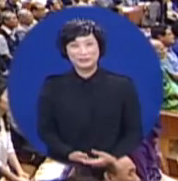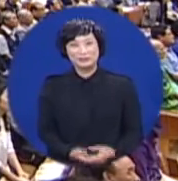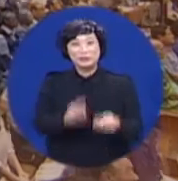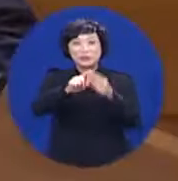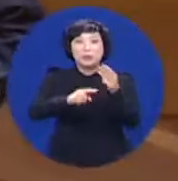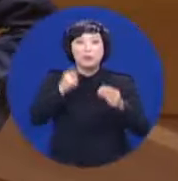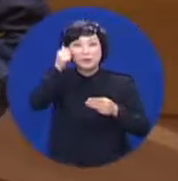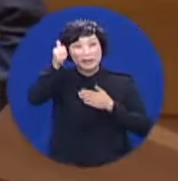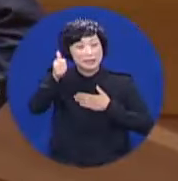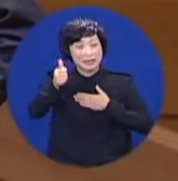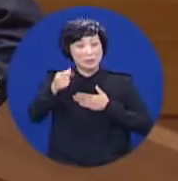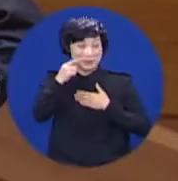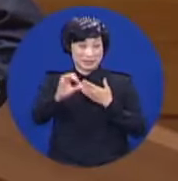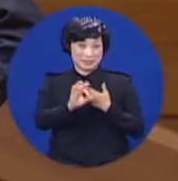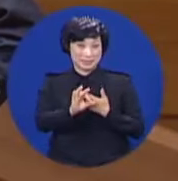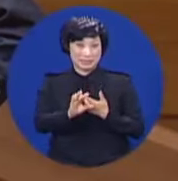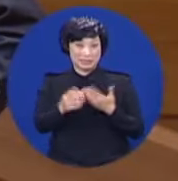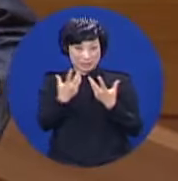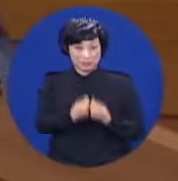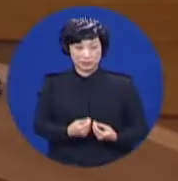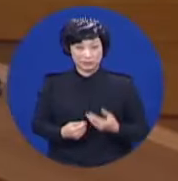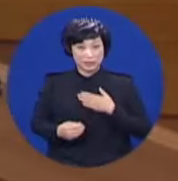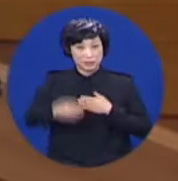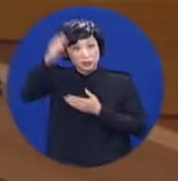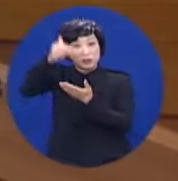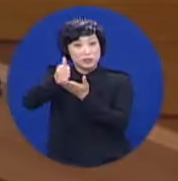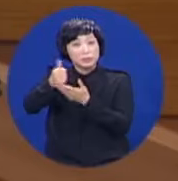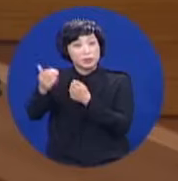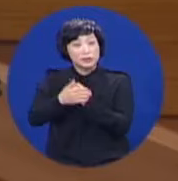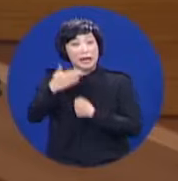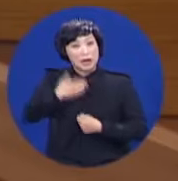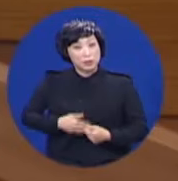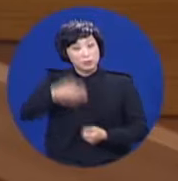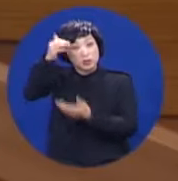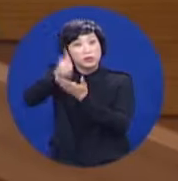연속전 목사가 만약에 성령으로 알고